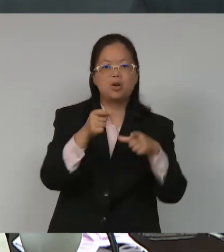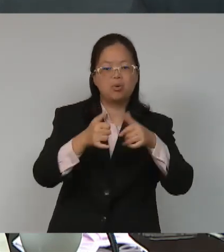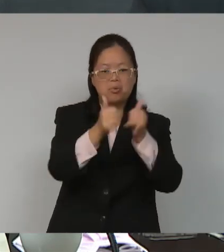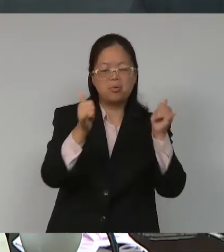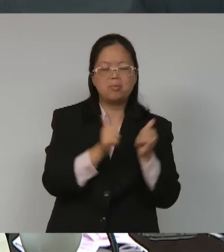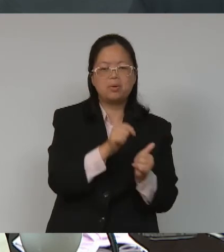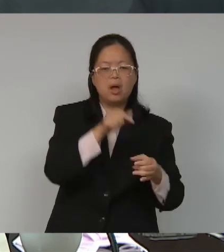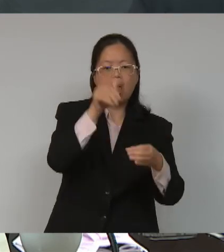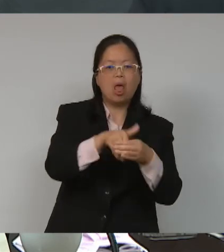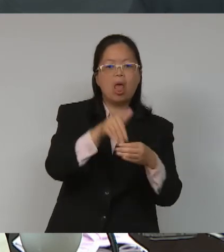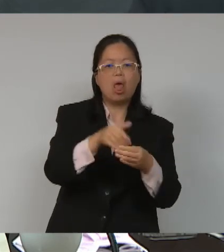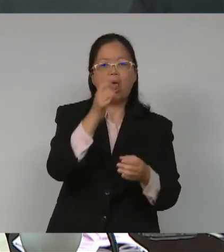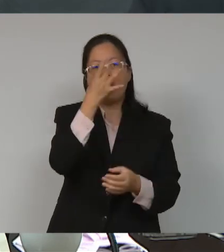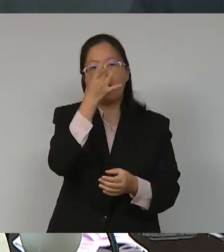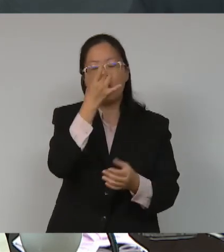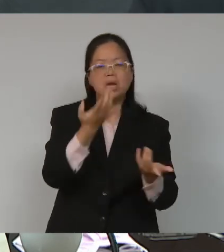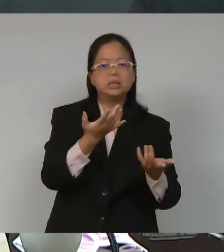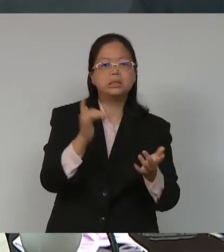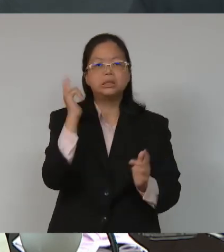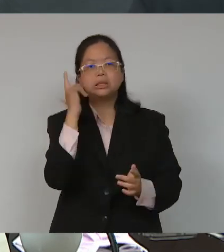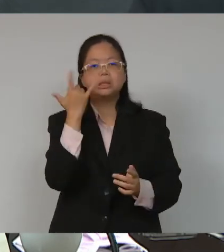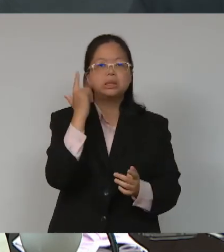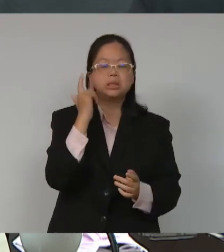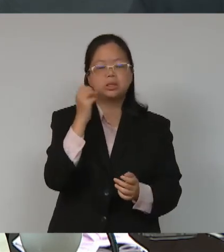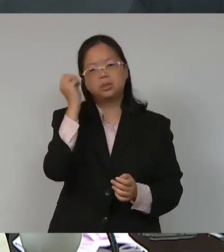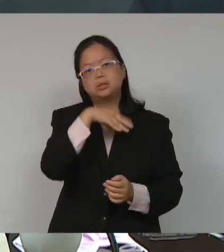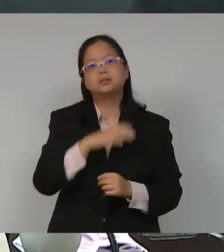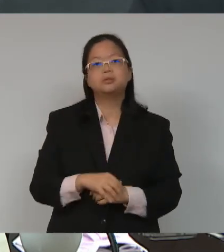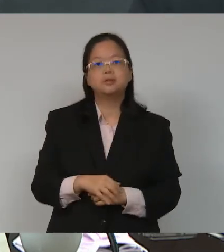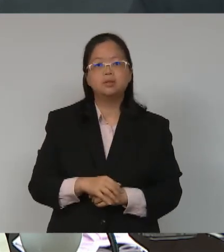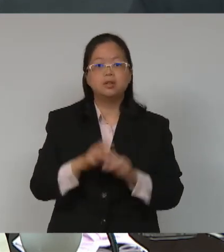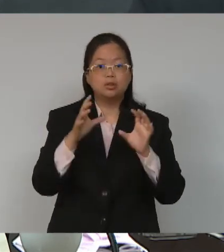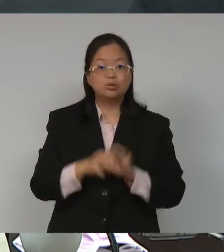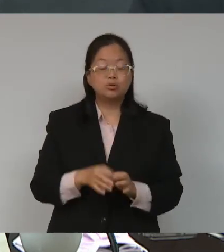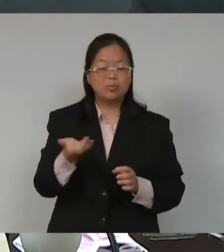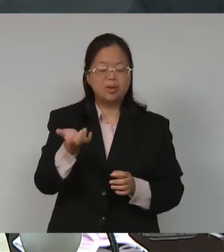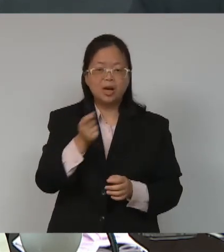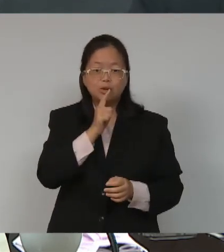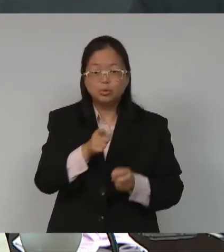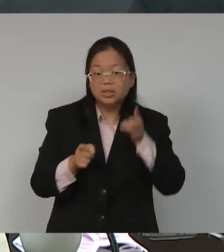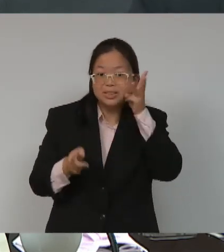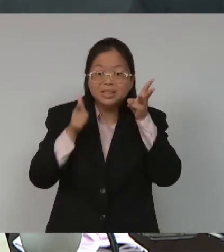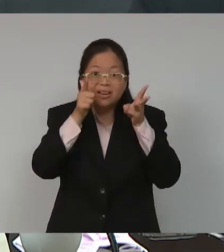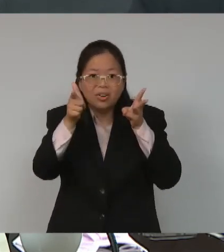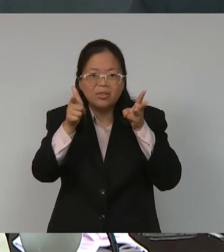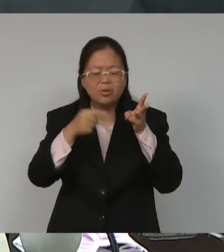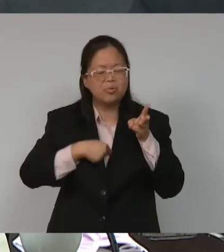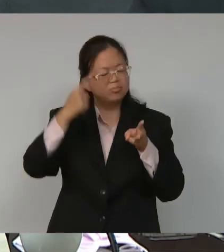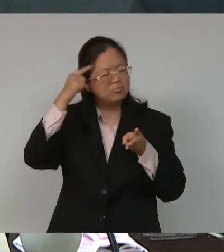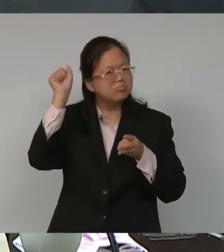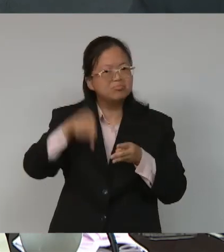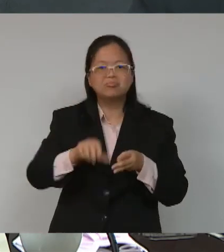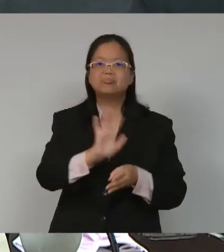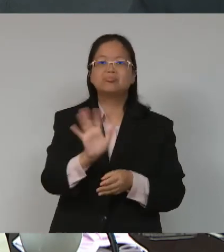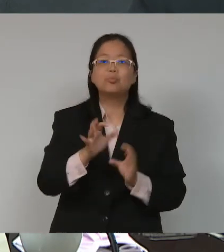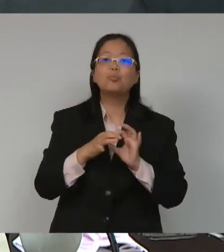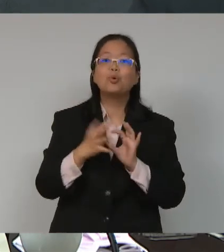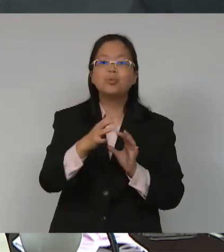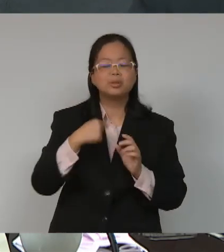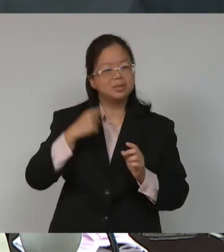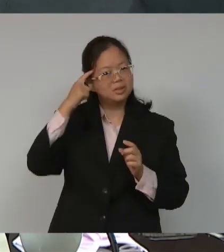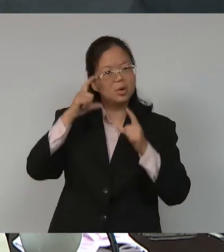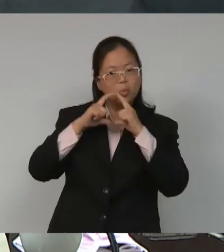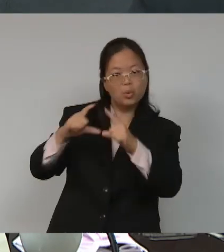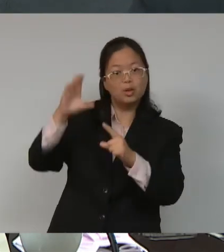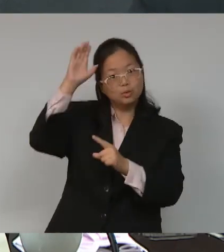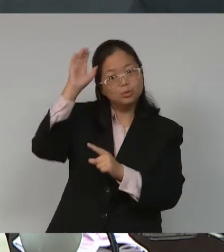的。那刚刚为什么会提到这个3到6个月在我们的案子下不太可能会成型？其实是主要是回应苏研究员